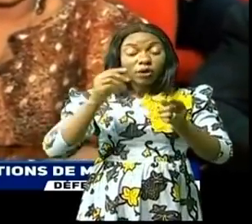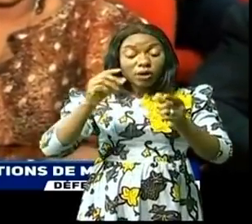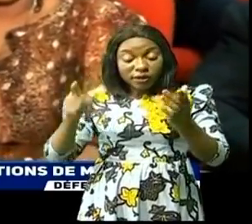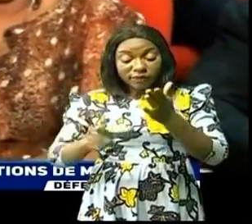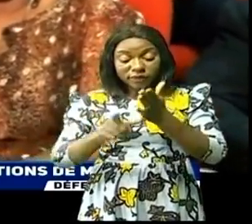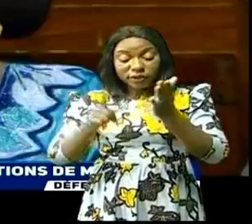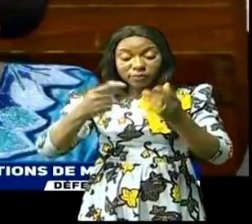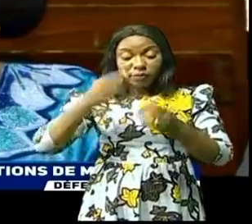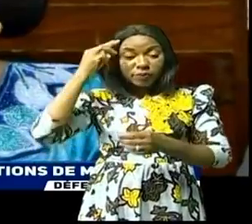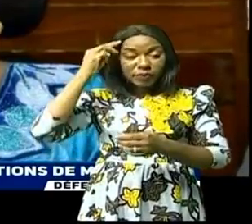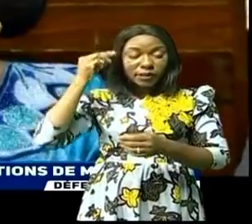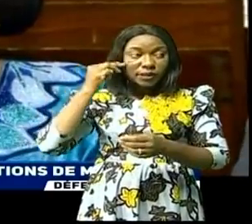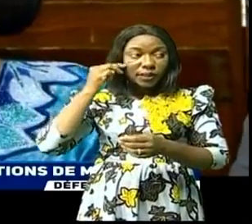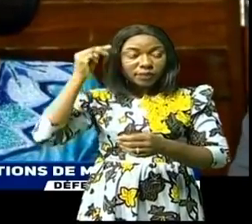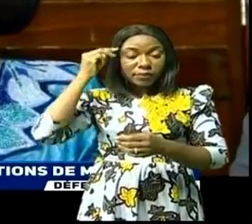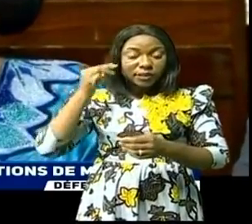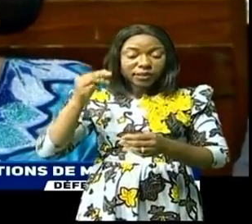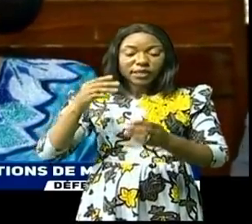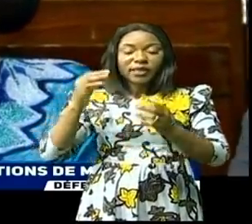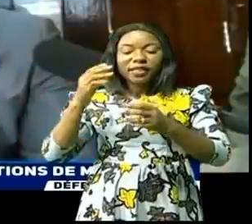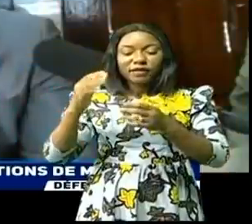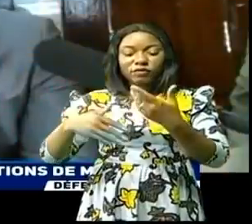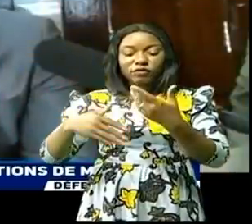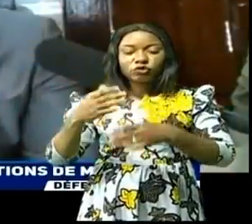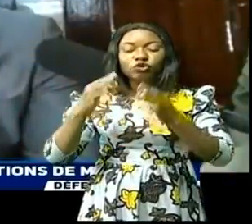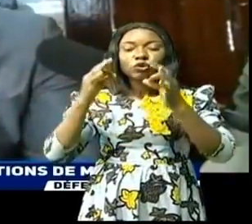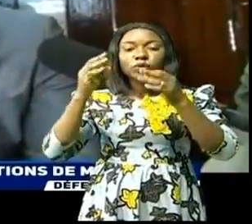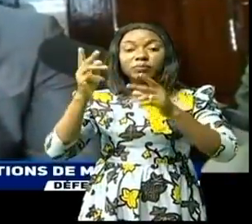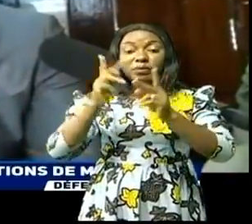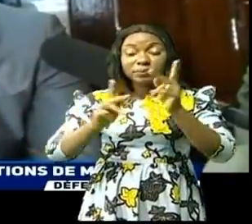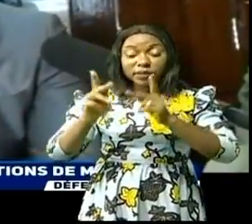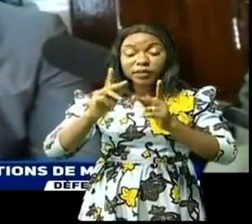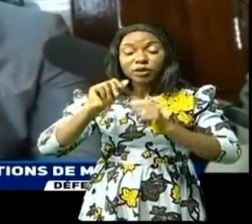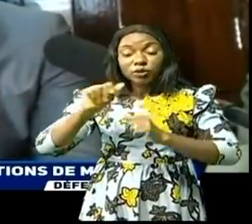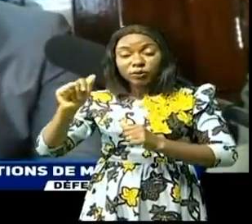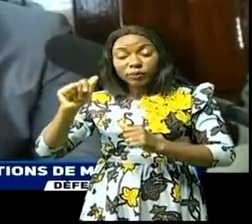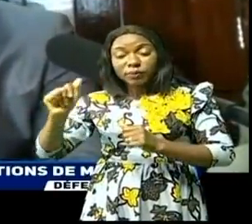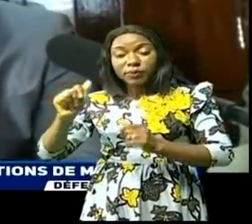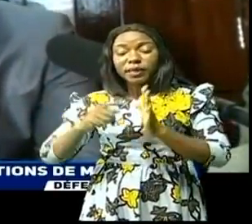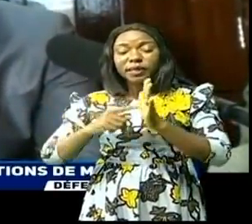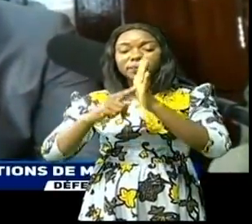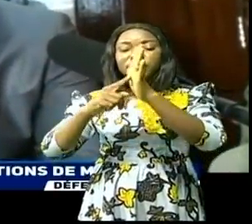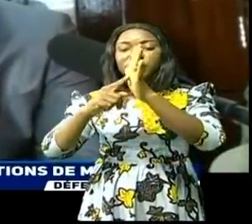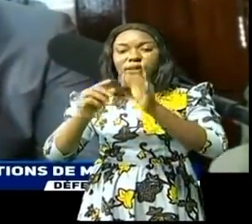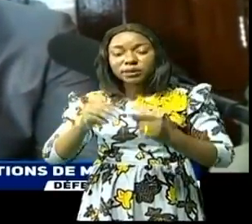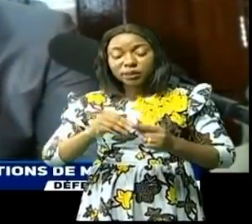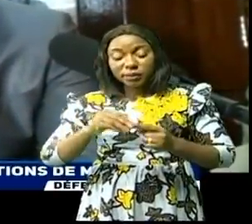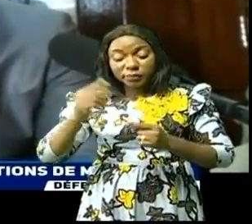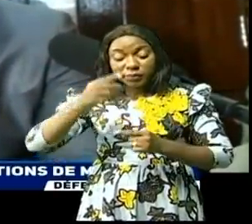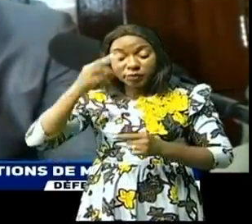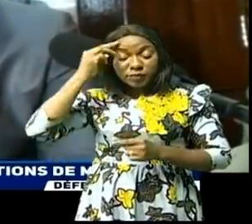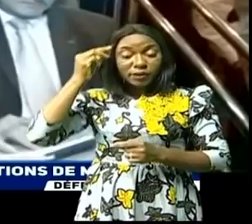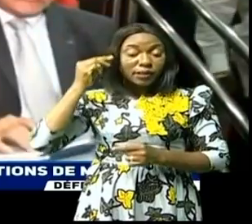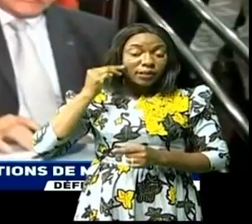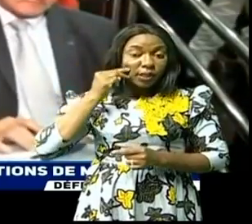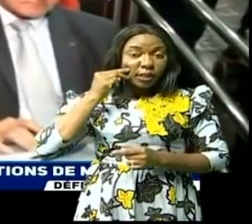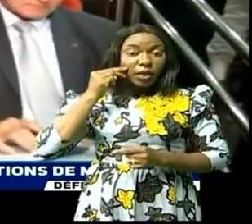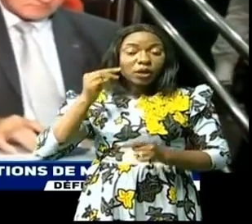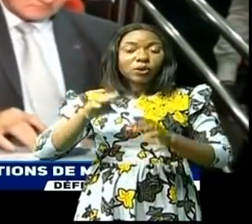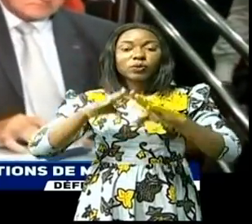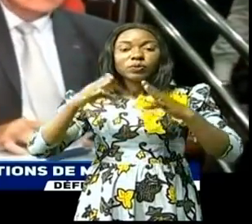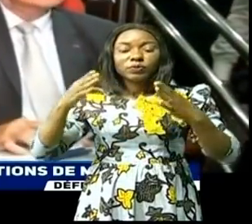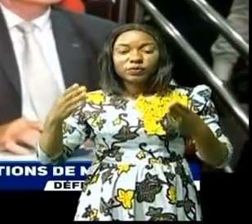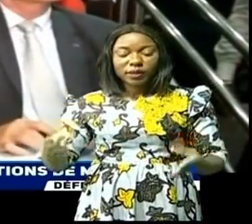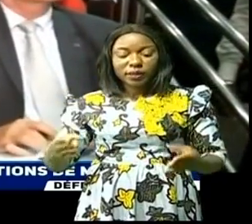vice-premier ministre, ministre de la fonction publique Jean-Pierre Liaou, représentant personnel du premier ministre, qui a